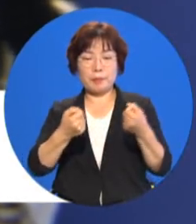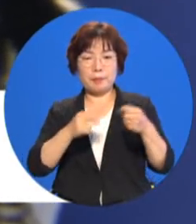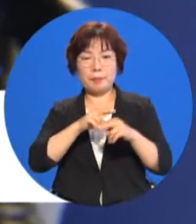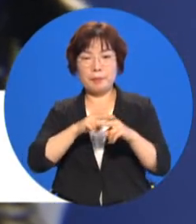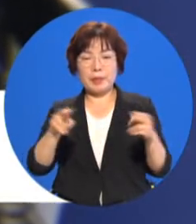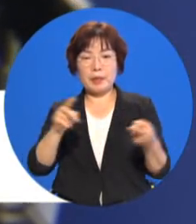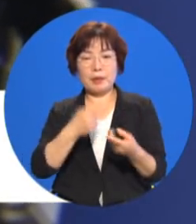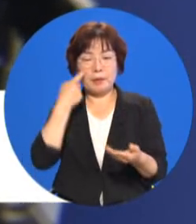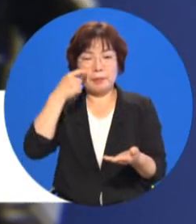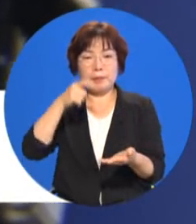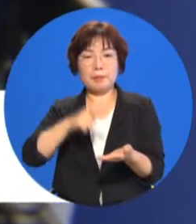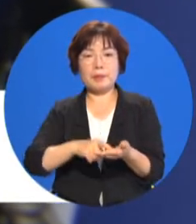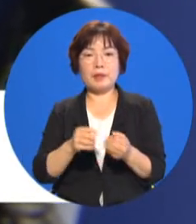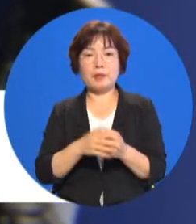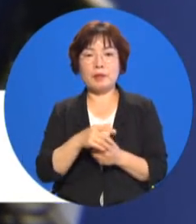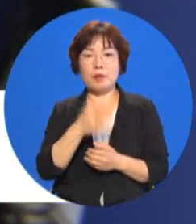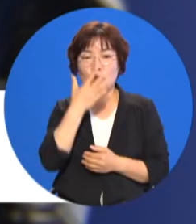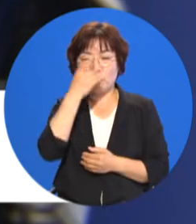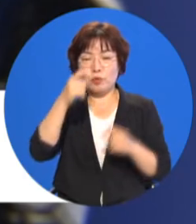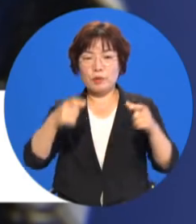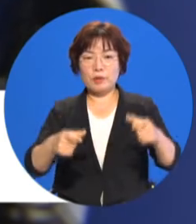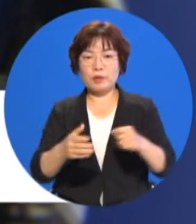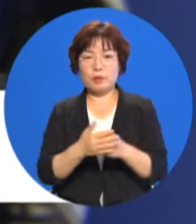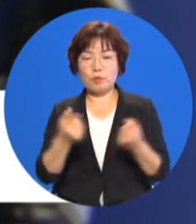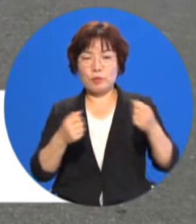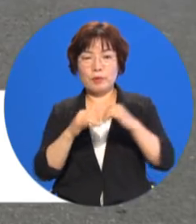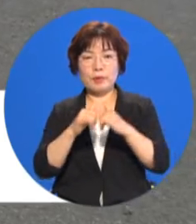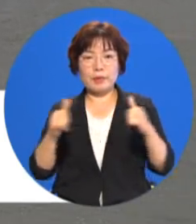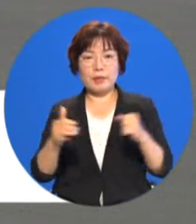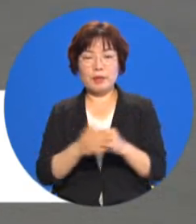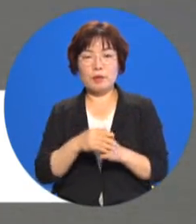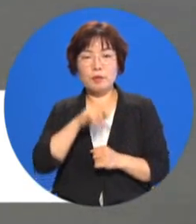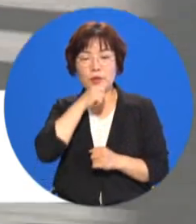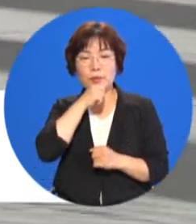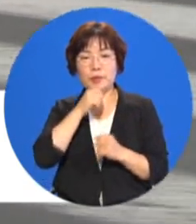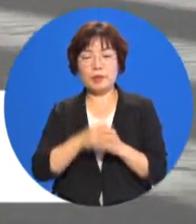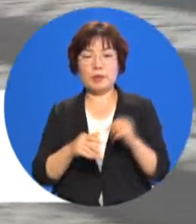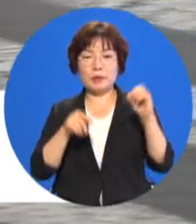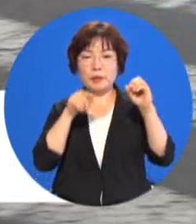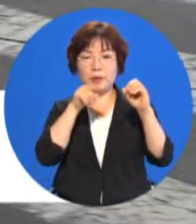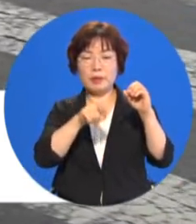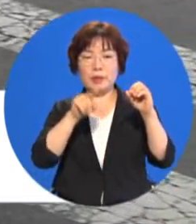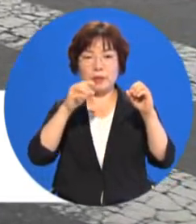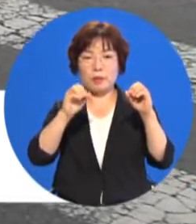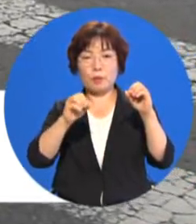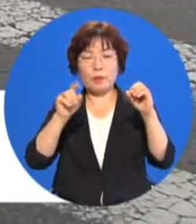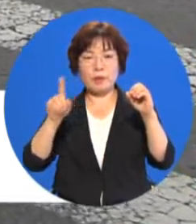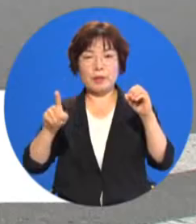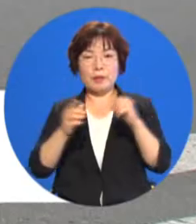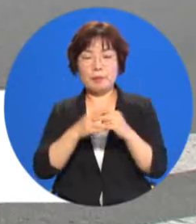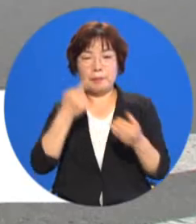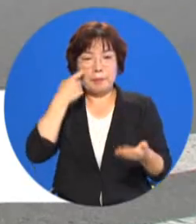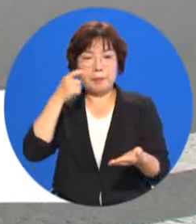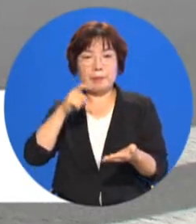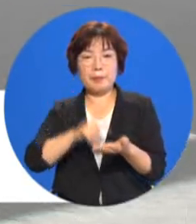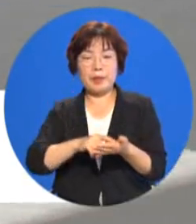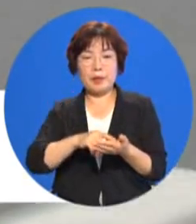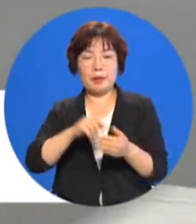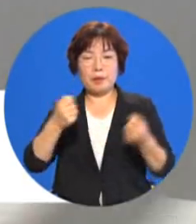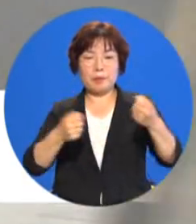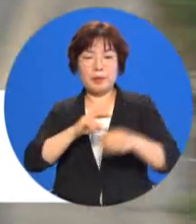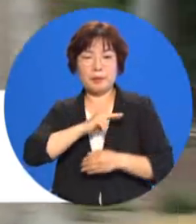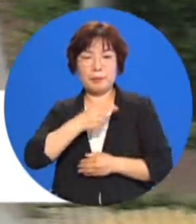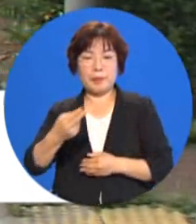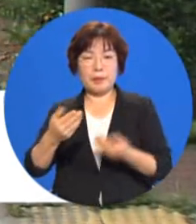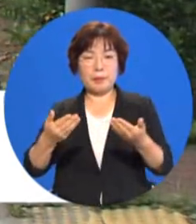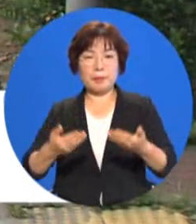상태로 적발됐습니다. 순천에서는 운전자 1명이 혈중 알코올 농도 0.101 상태로 적발돼 면허 취소